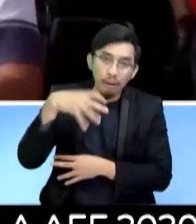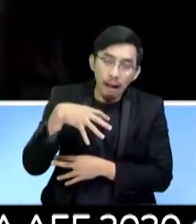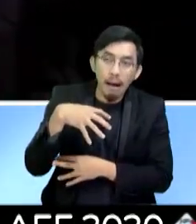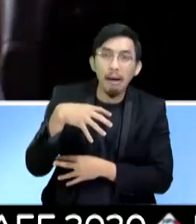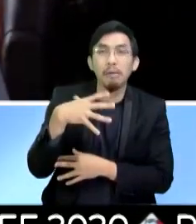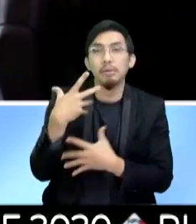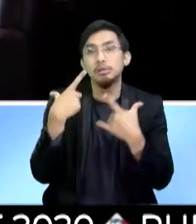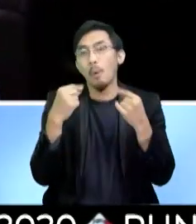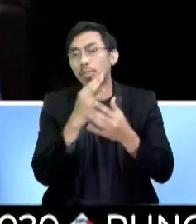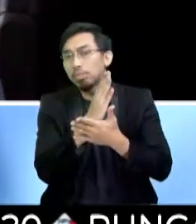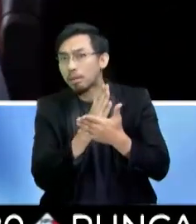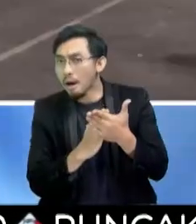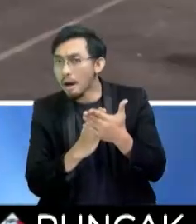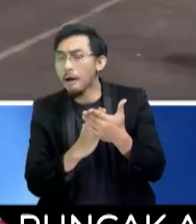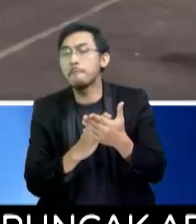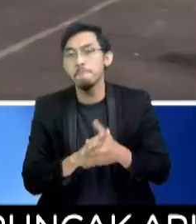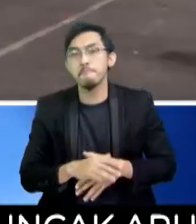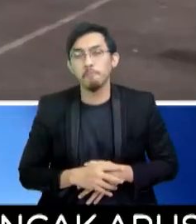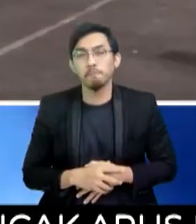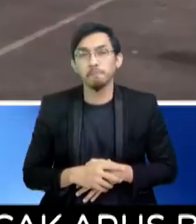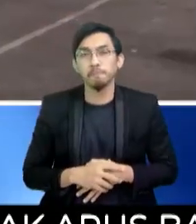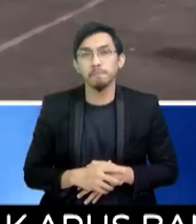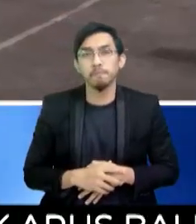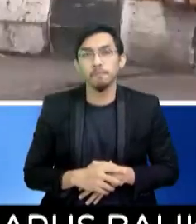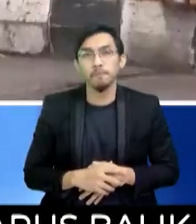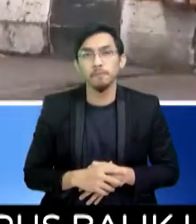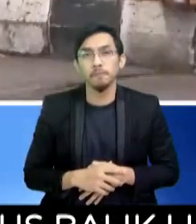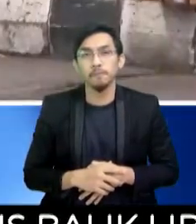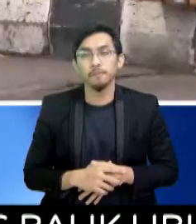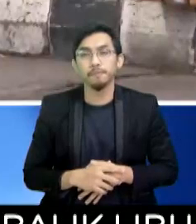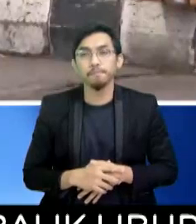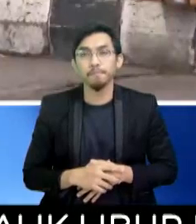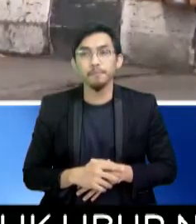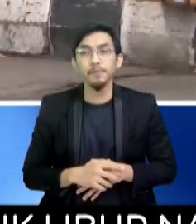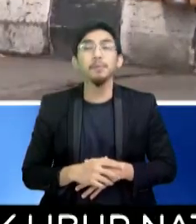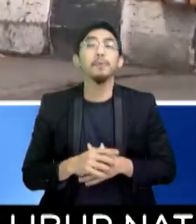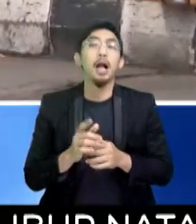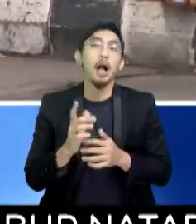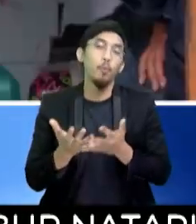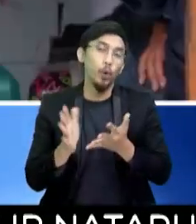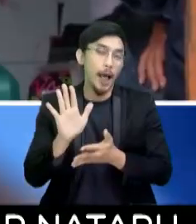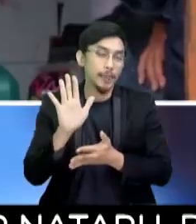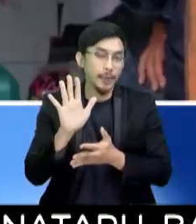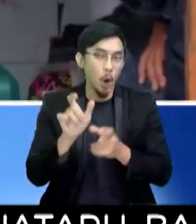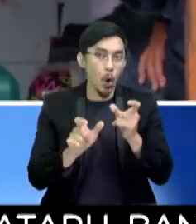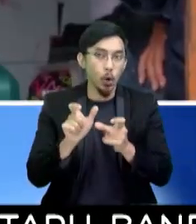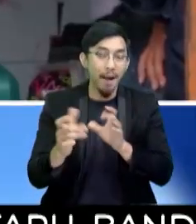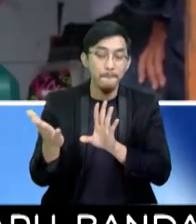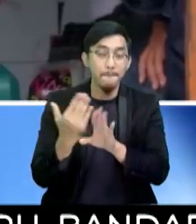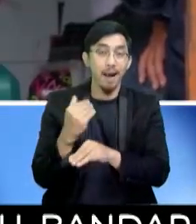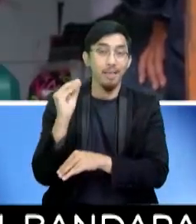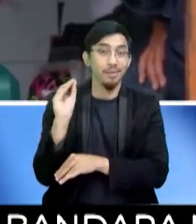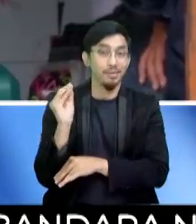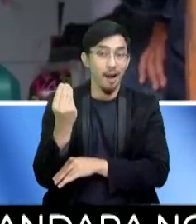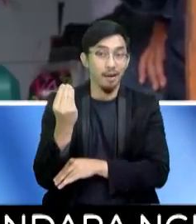Pekalongan sementara kalau untuk prediksi Arus Balik libur Natal dan Tahun Baru memang diperkirakan angka terjadi